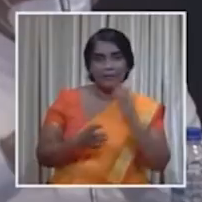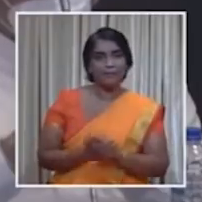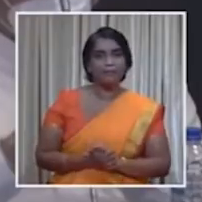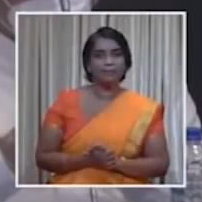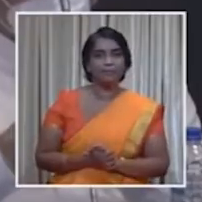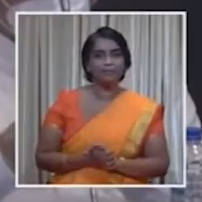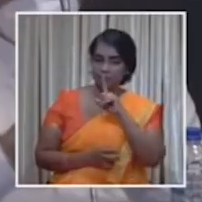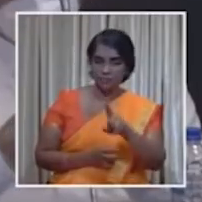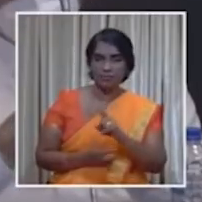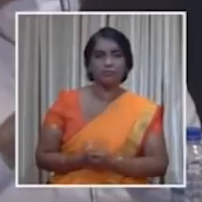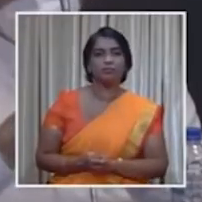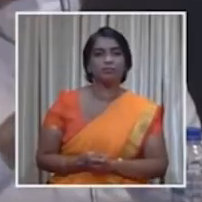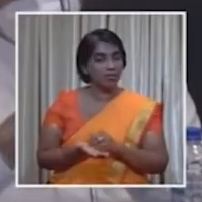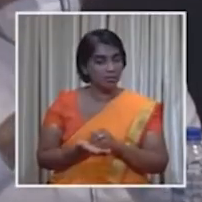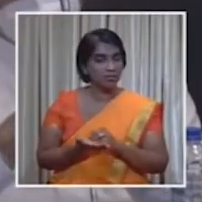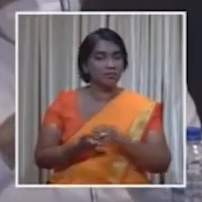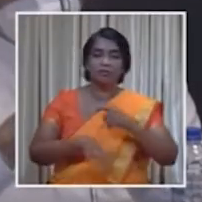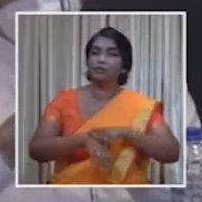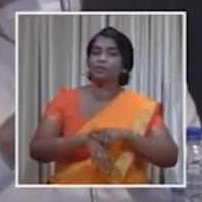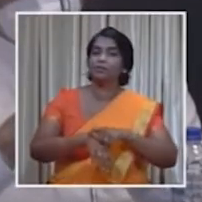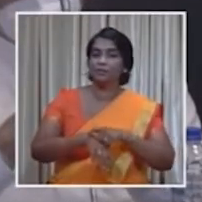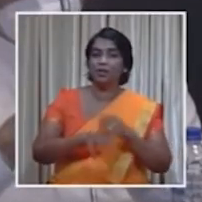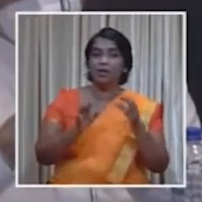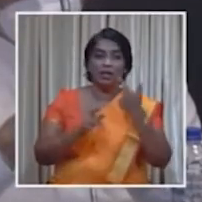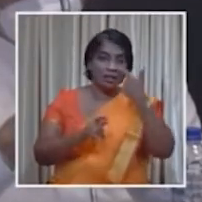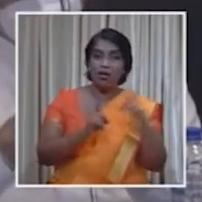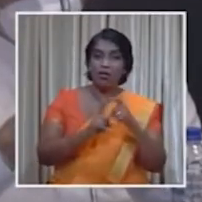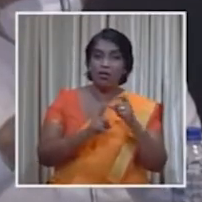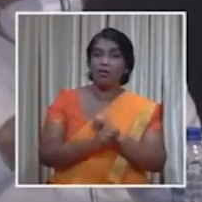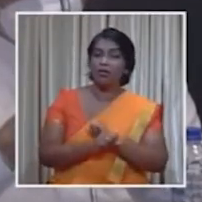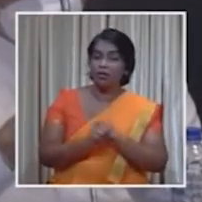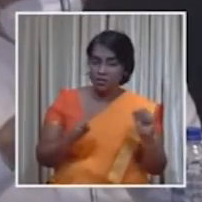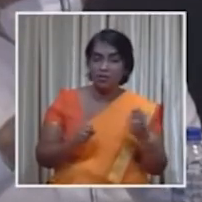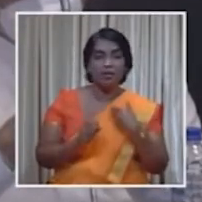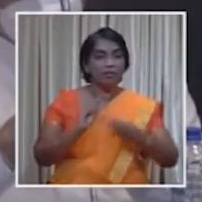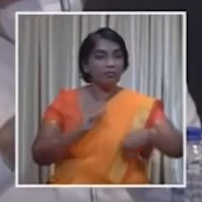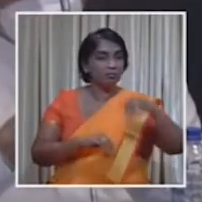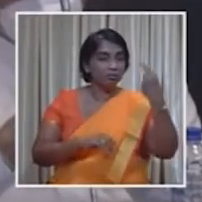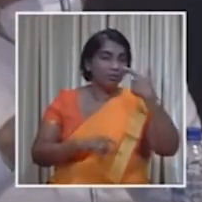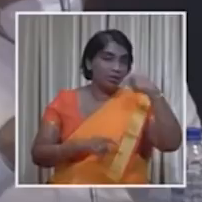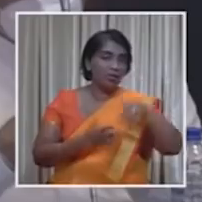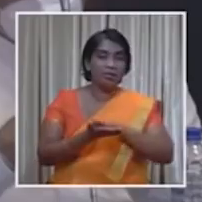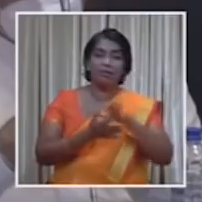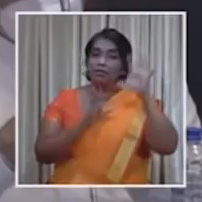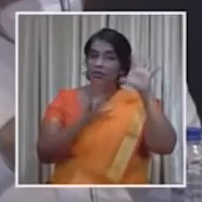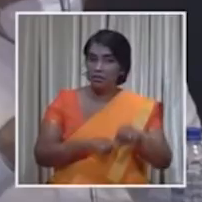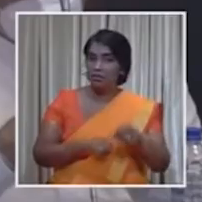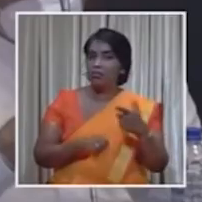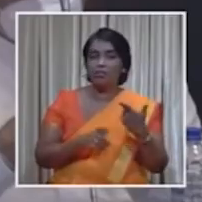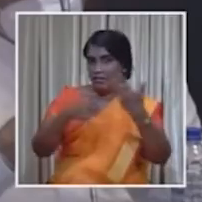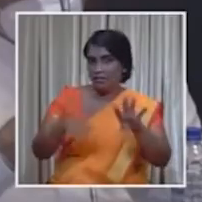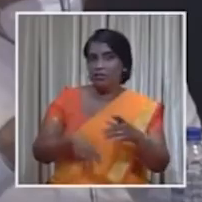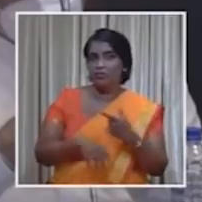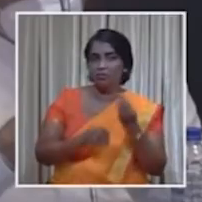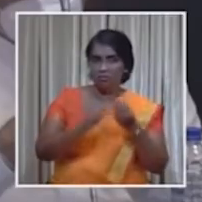පුළුවන්. මම අහනවා නැවත වතාවක් බොරතෙල් ගේන්න ඩොලර් නැති රටේ වැඩි මිලට පිරිපහදු තෙල් ගේන්නේ අවසන් කරලා